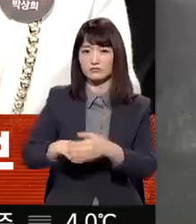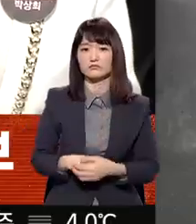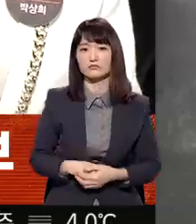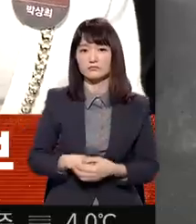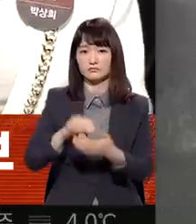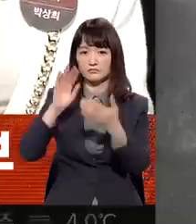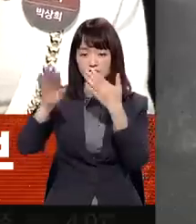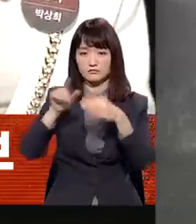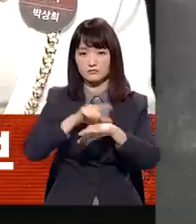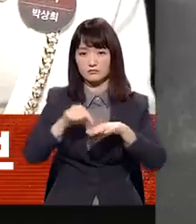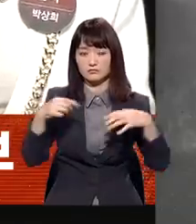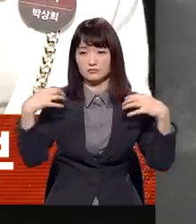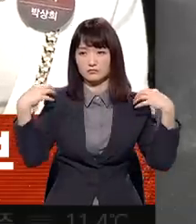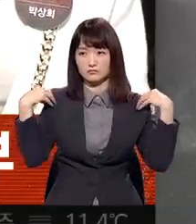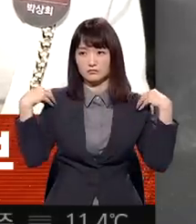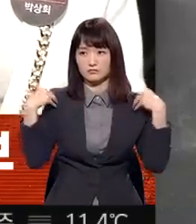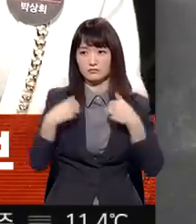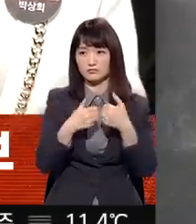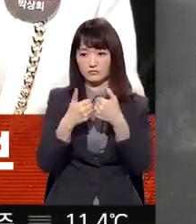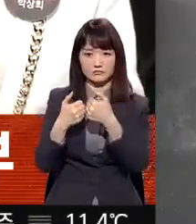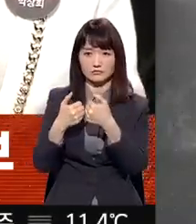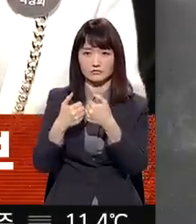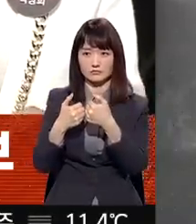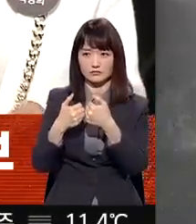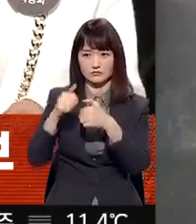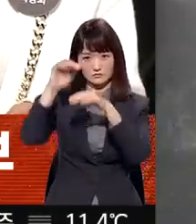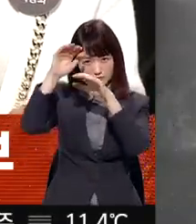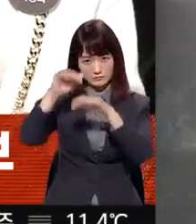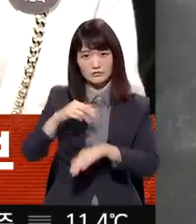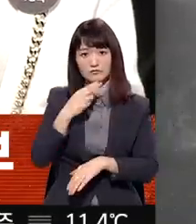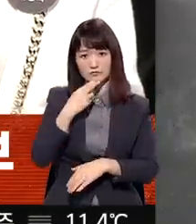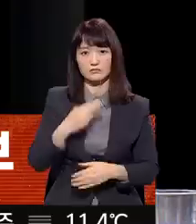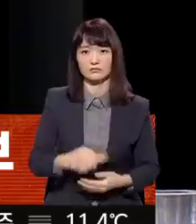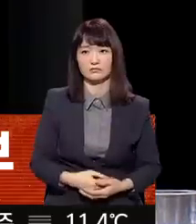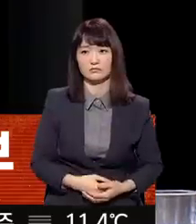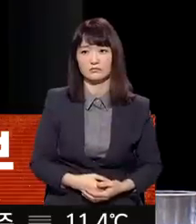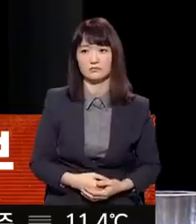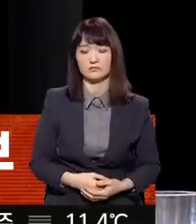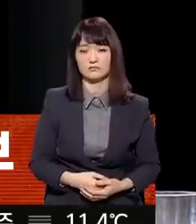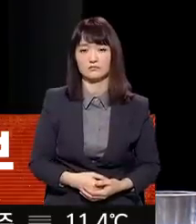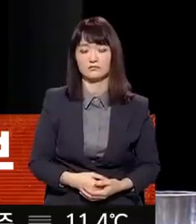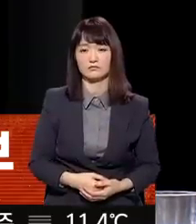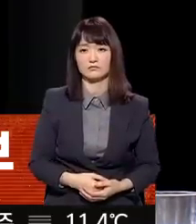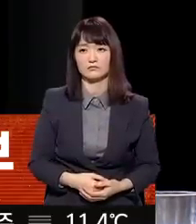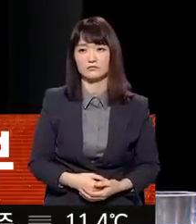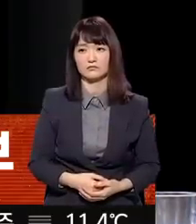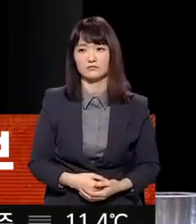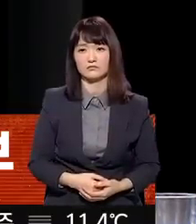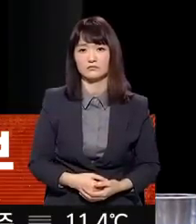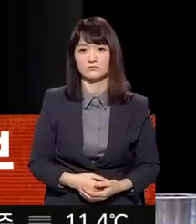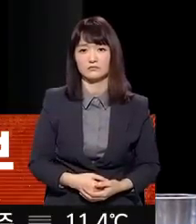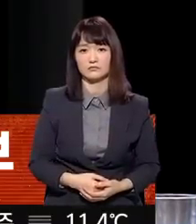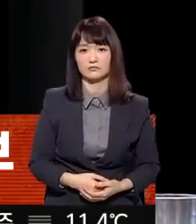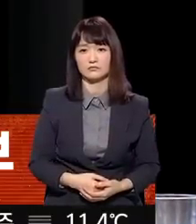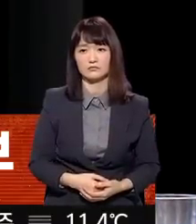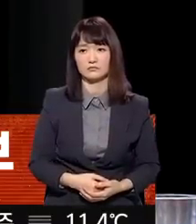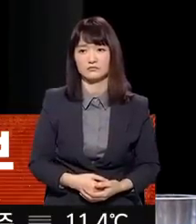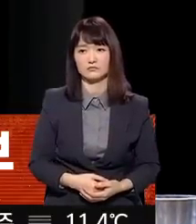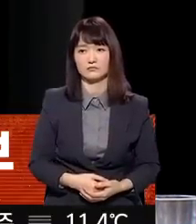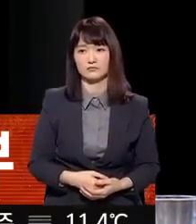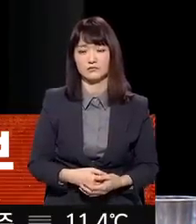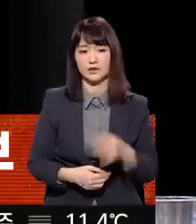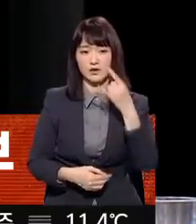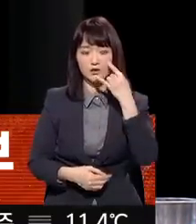그 후에 지자체에서 상담 내역은 전혀 없습니다. 아, 그 팀장님, 이 만약에 그냥 자연사한